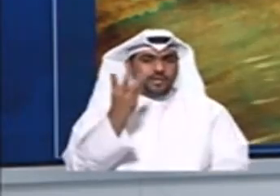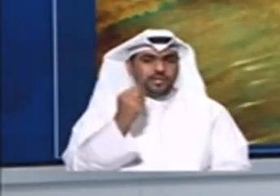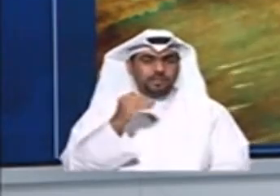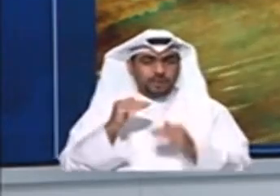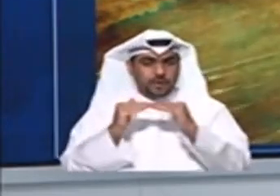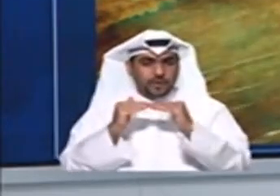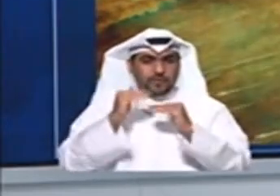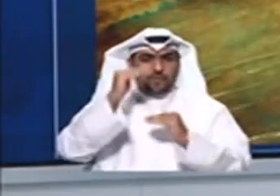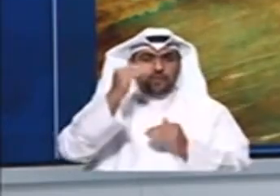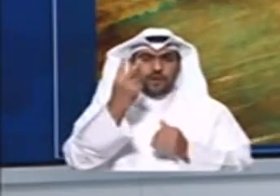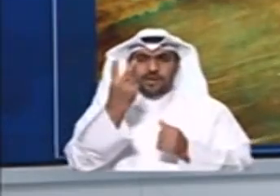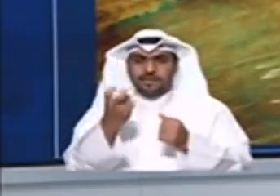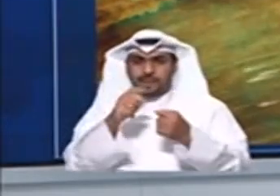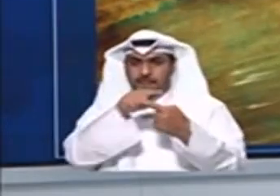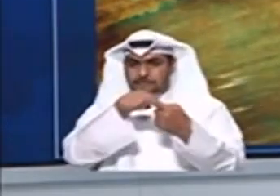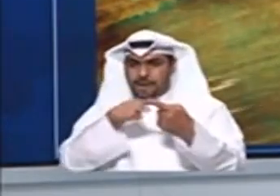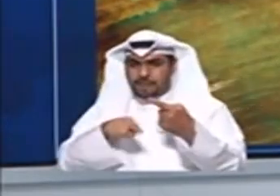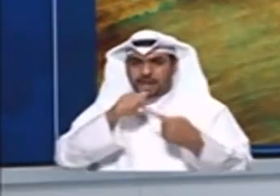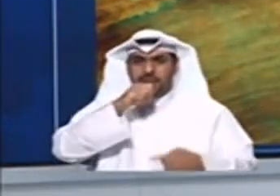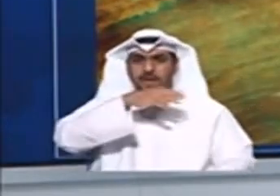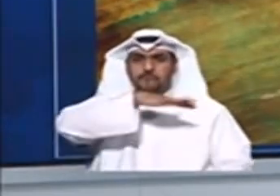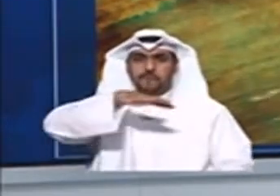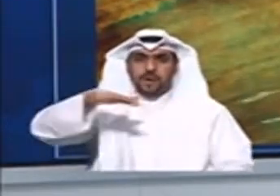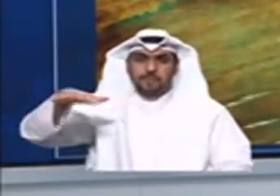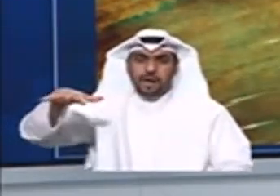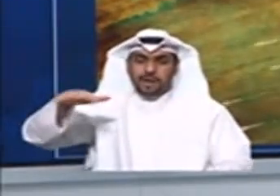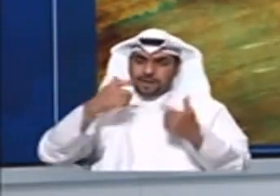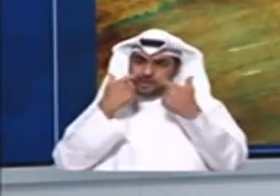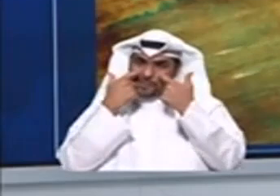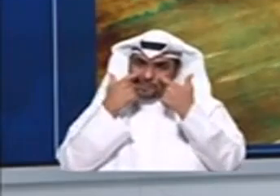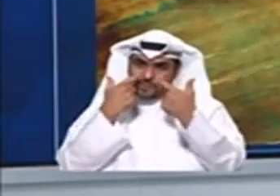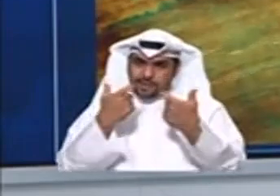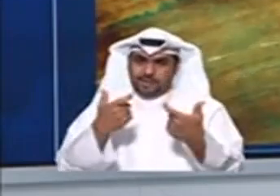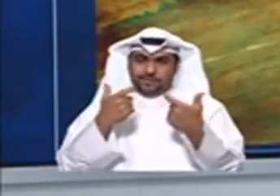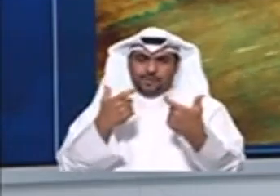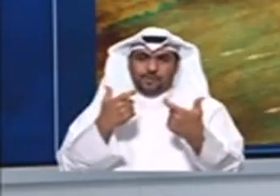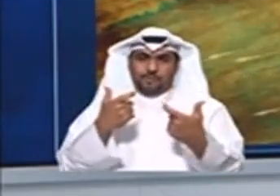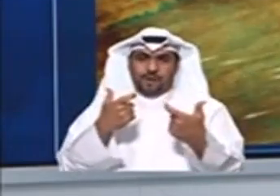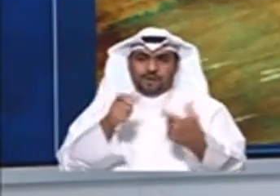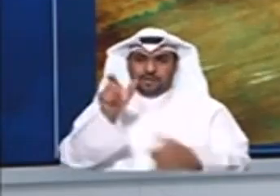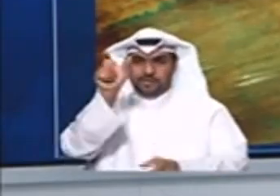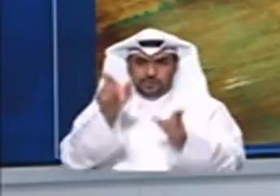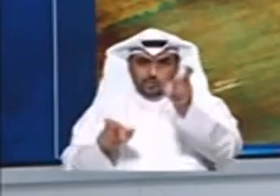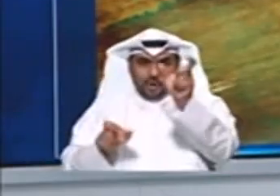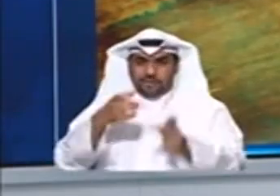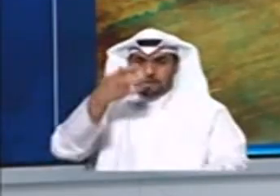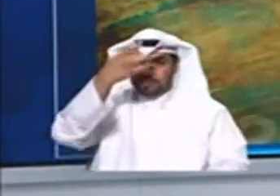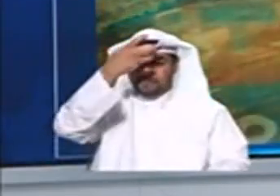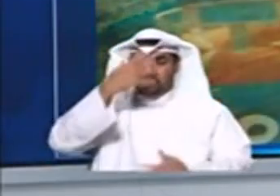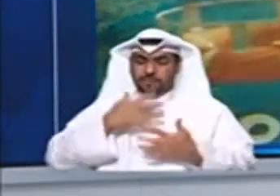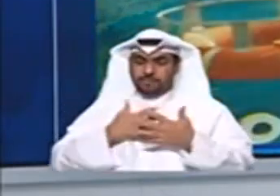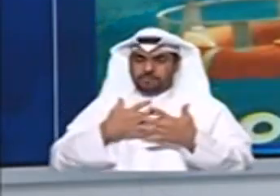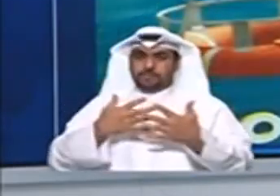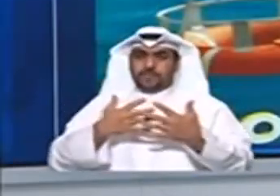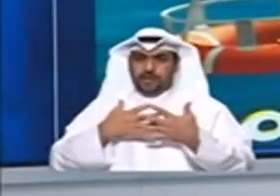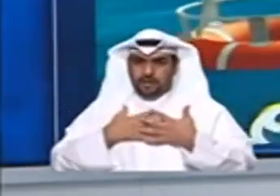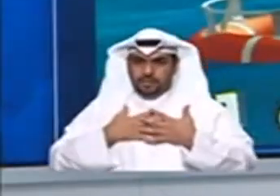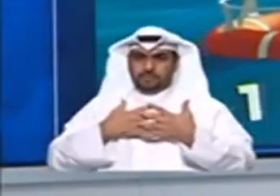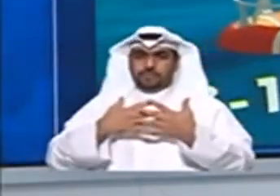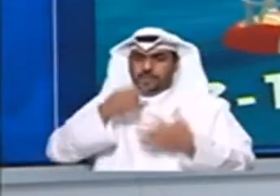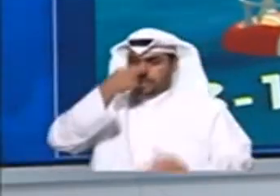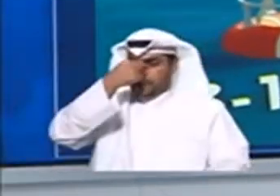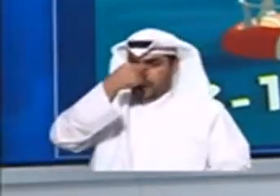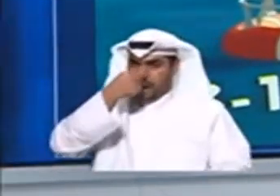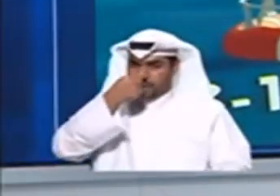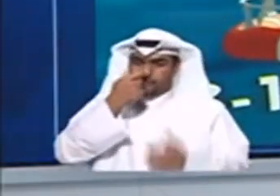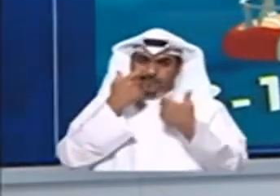خاصة على المناطق الساحلية وداخل البحر. نتمنى منكم أخذ الحيطة والحذر، خاصة اللي يعانون من أمراض الربو والحساسية. البحر خلال يوم الغد